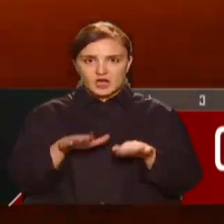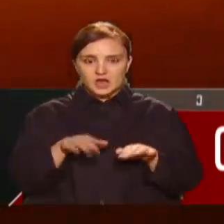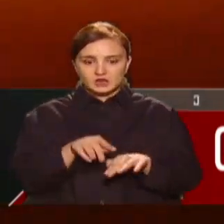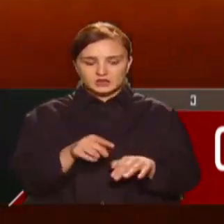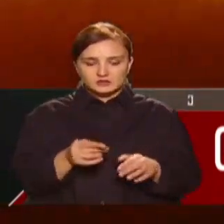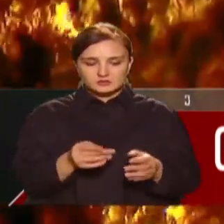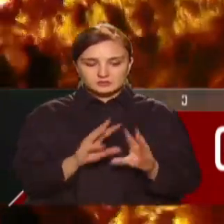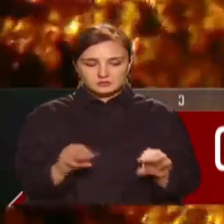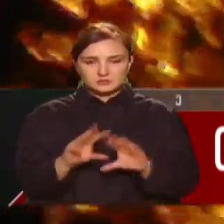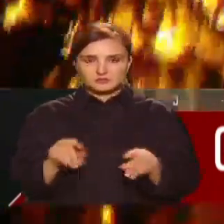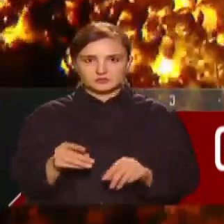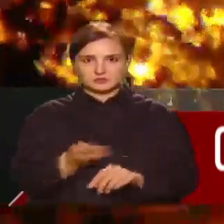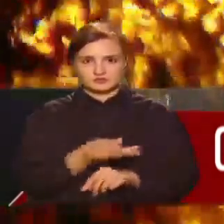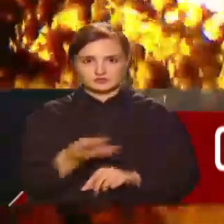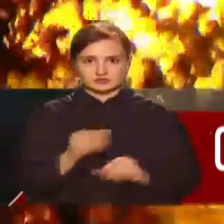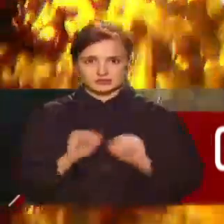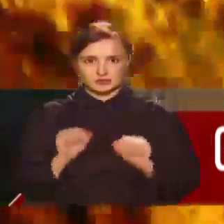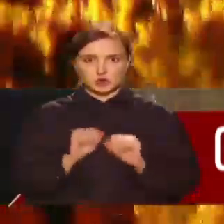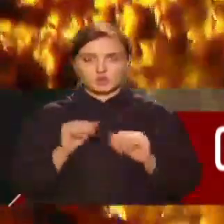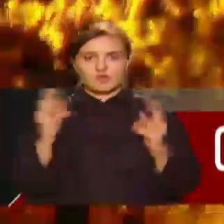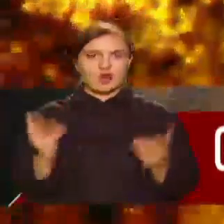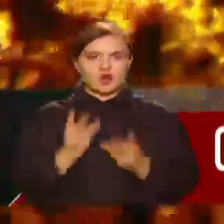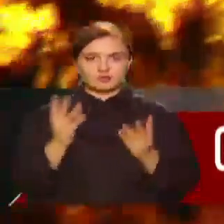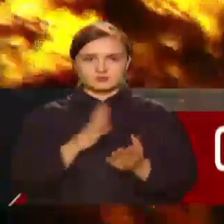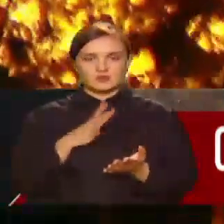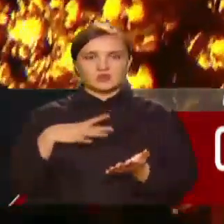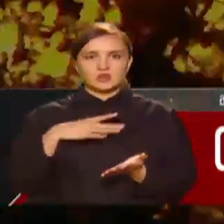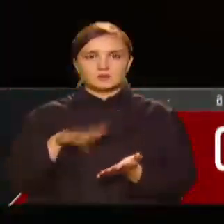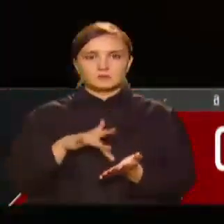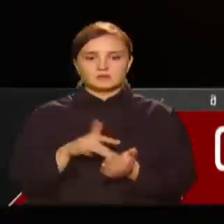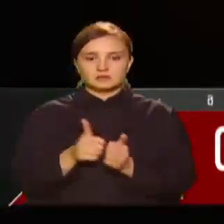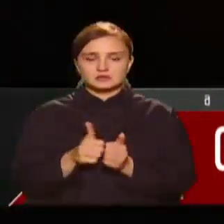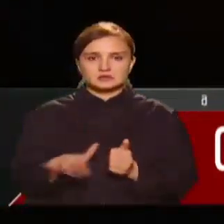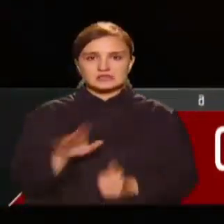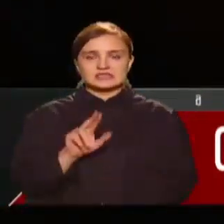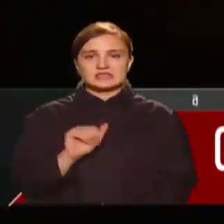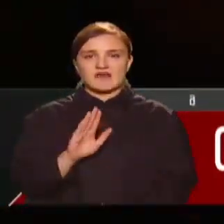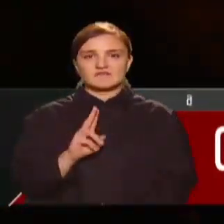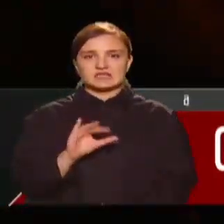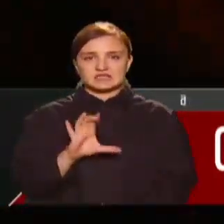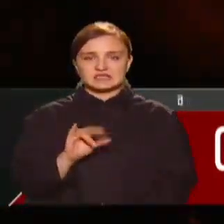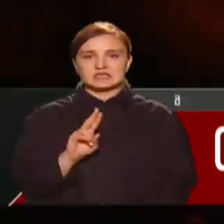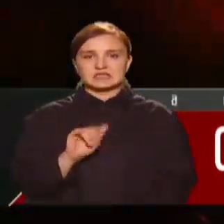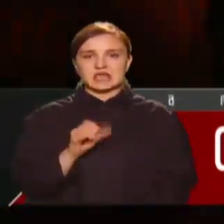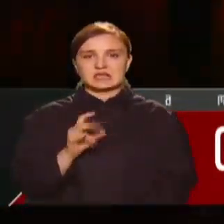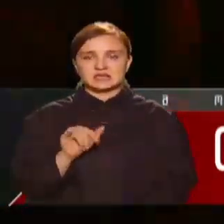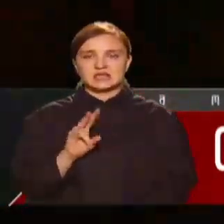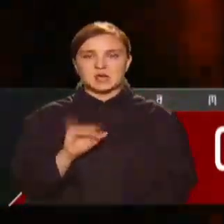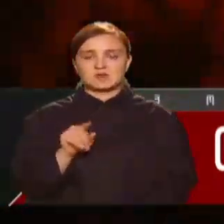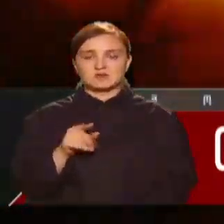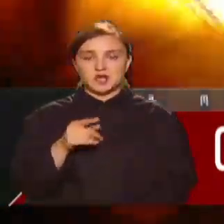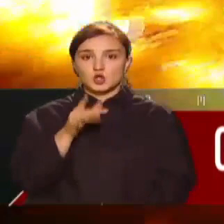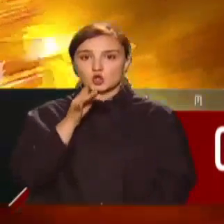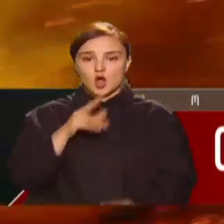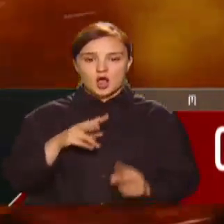kerebis lokalizebas tsdilobden. Mashtaburi khandzari iqo Tbilisis shemogarenshi. Tsavkeshi Tsqnetshi da Napetroebshi khandzari titkmis